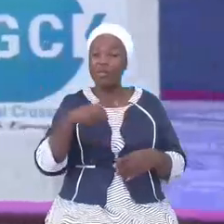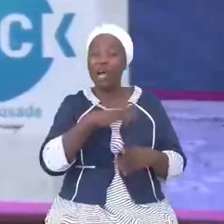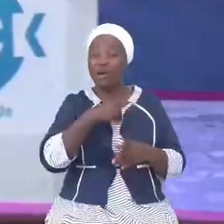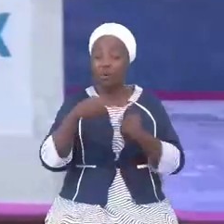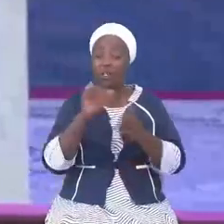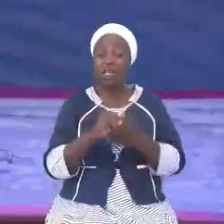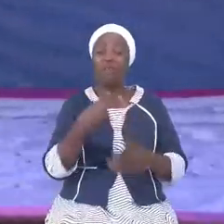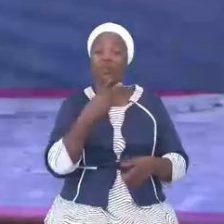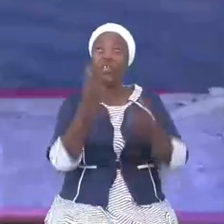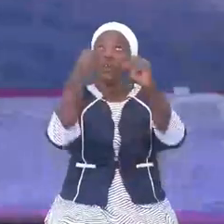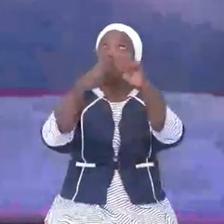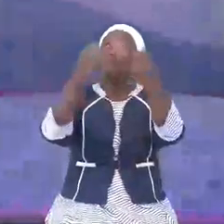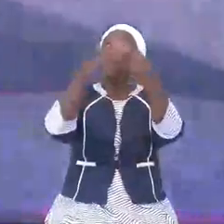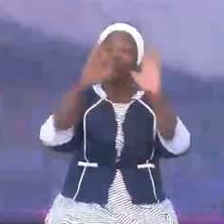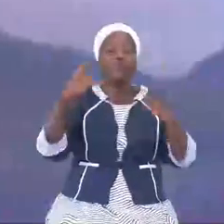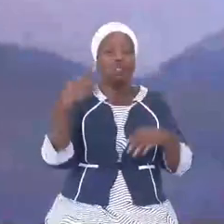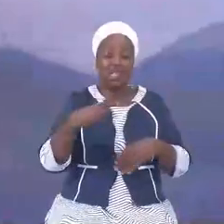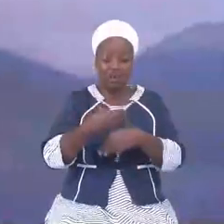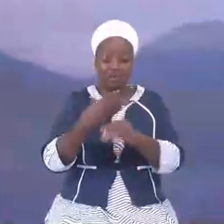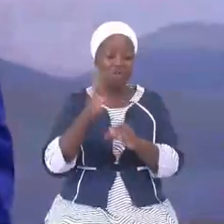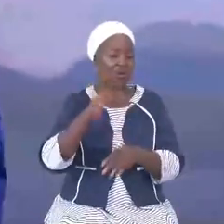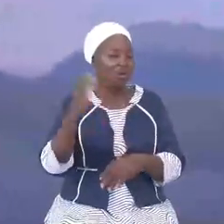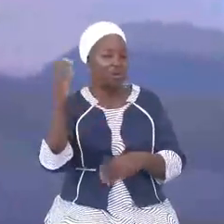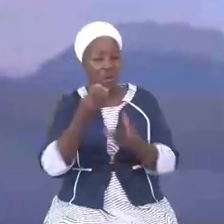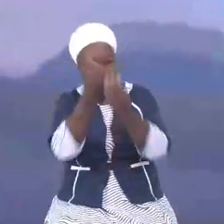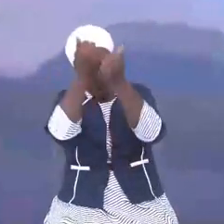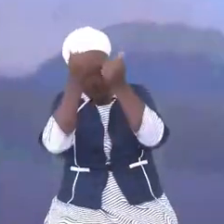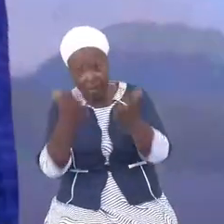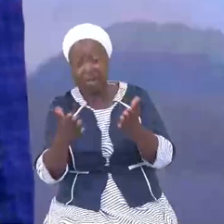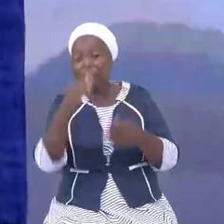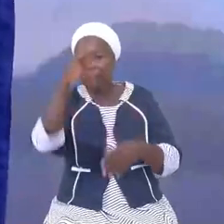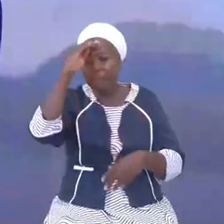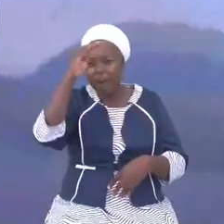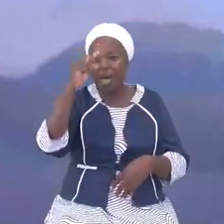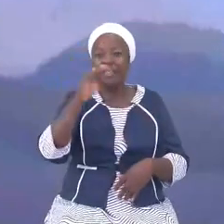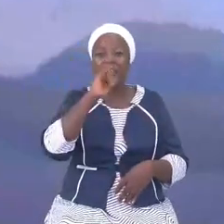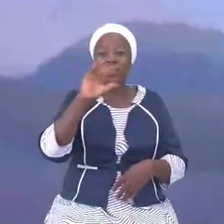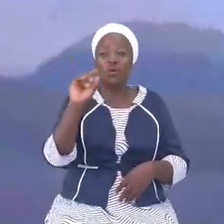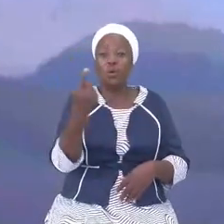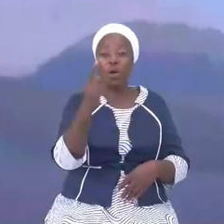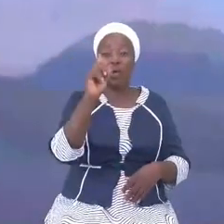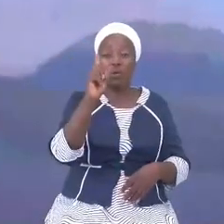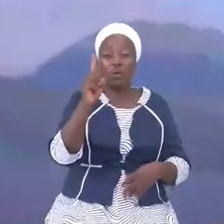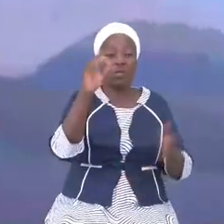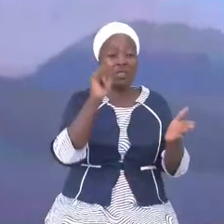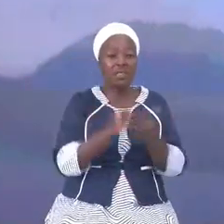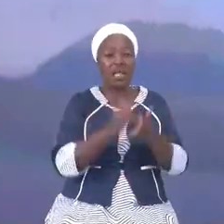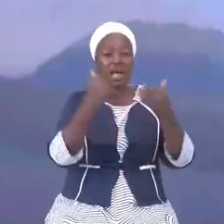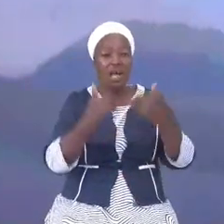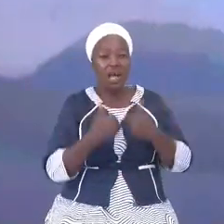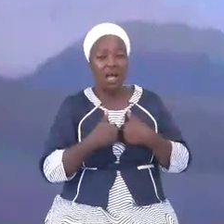la créature obéira. L'homme est le seul qui a le